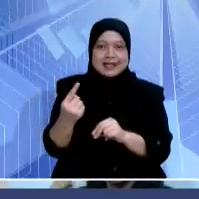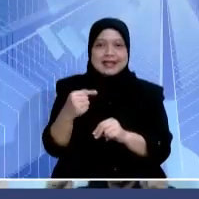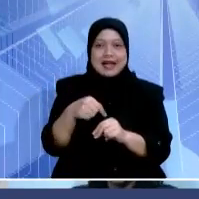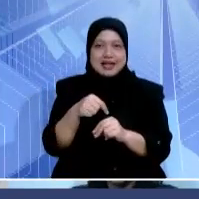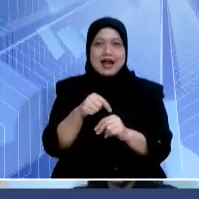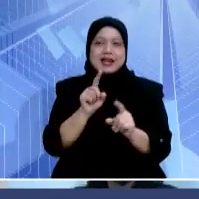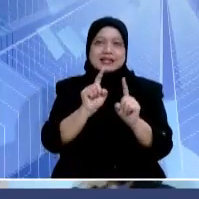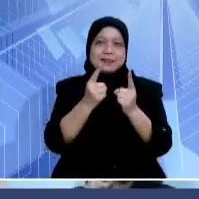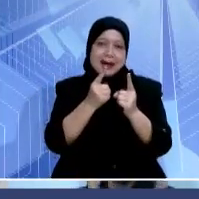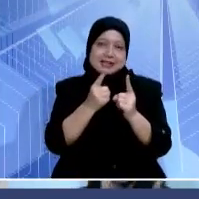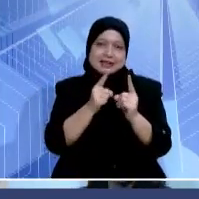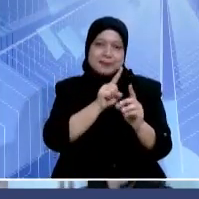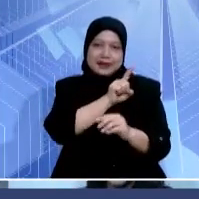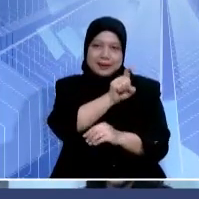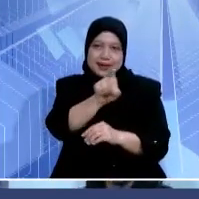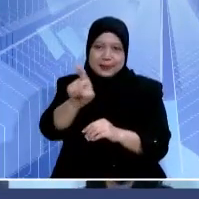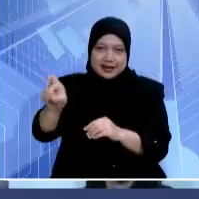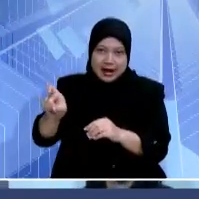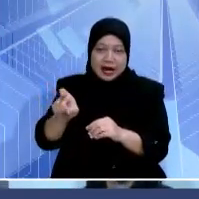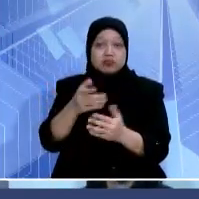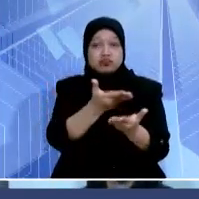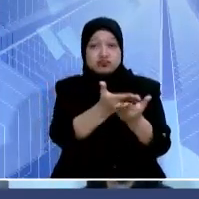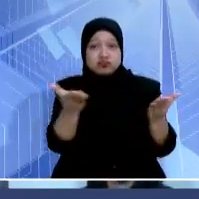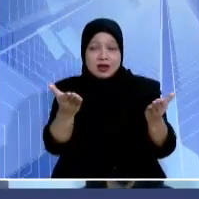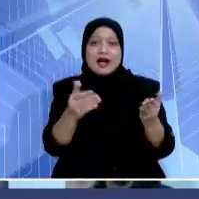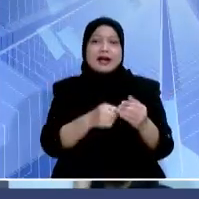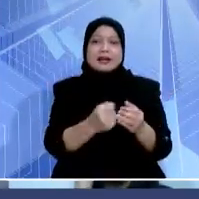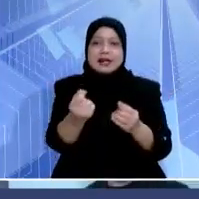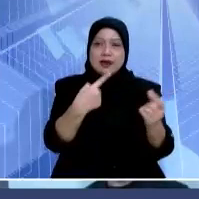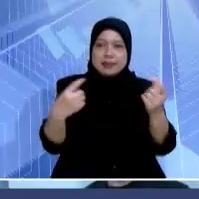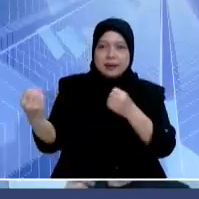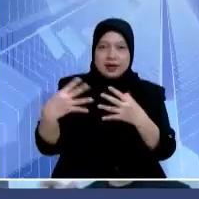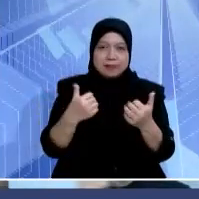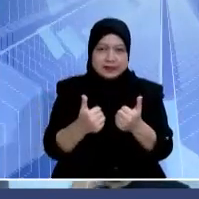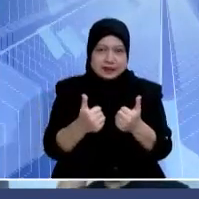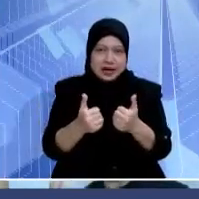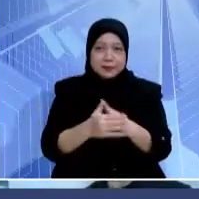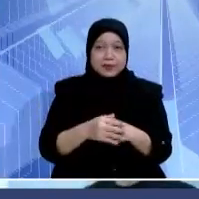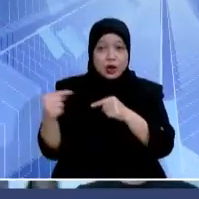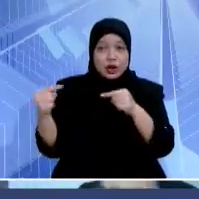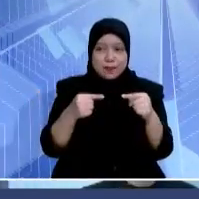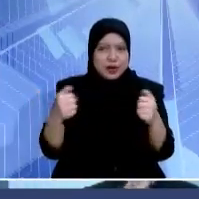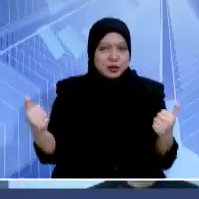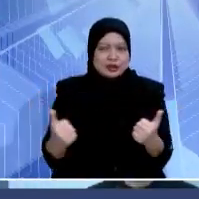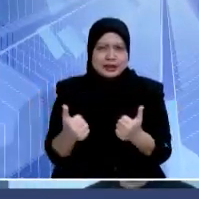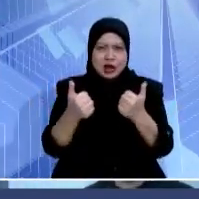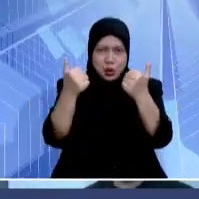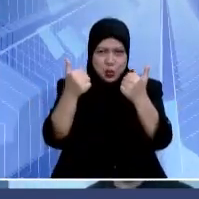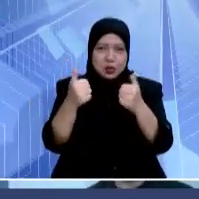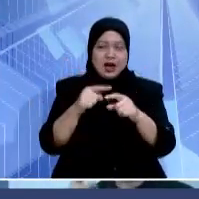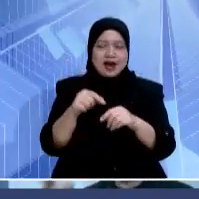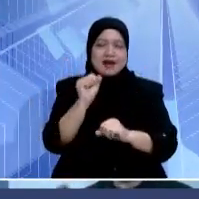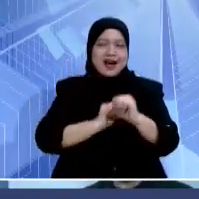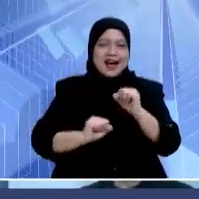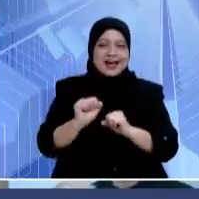dari 11 panelis yang jawabannya bisa ditanggapi 2 capres lain. Debat berlangsung seru dan sempat diwarnai aksi